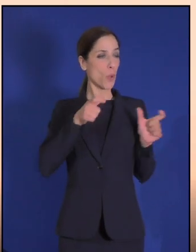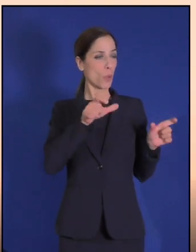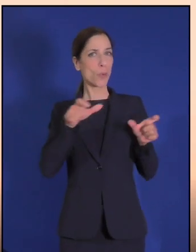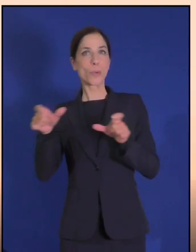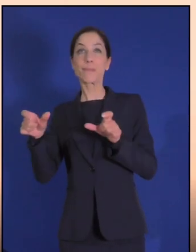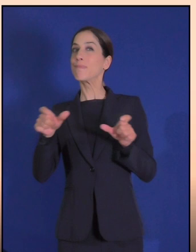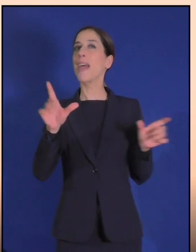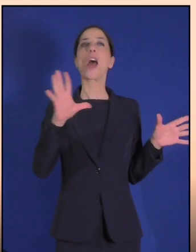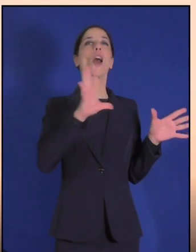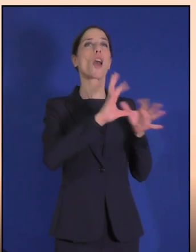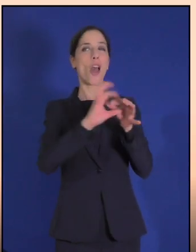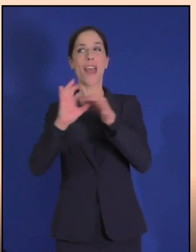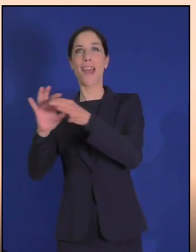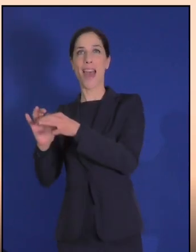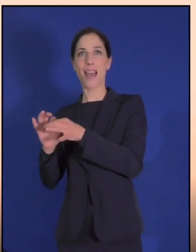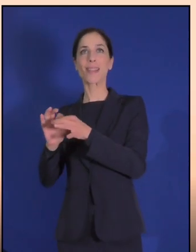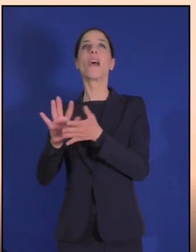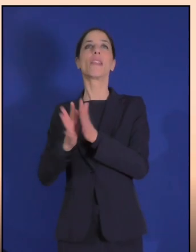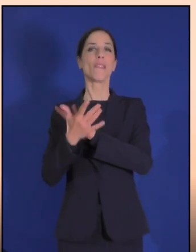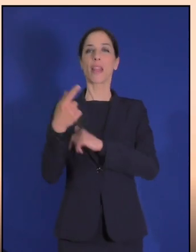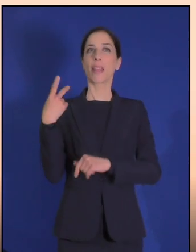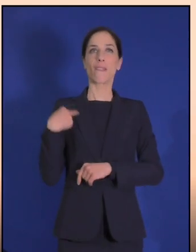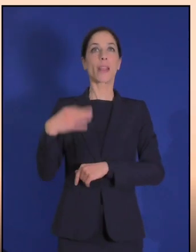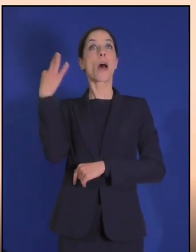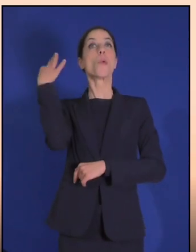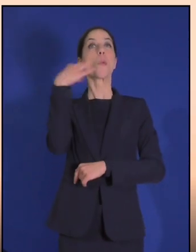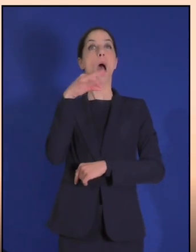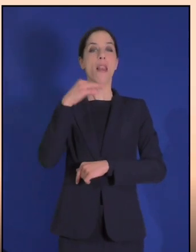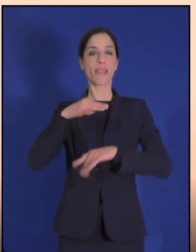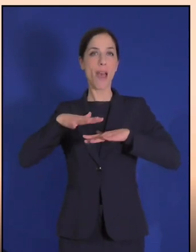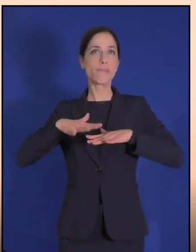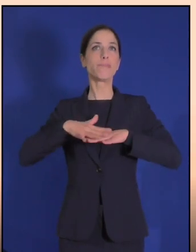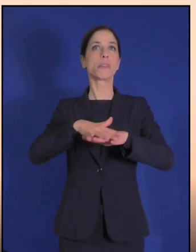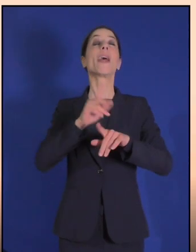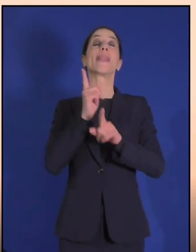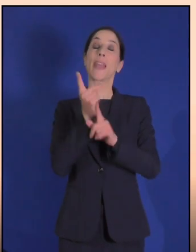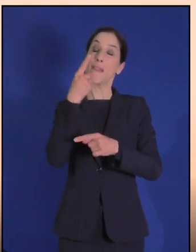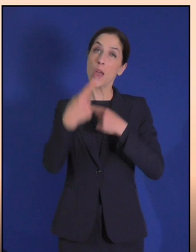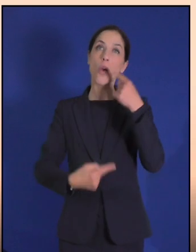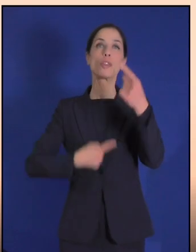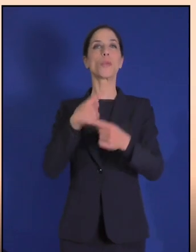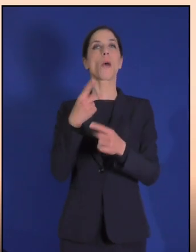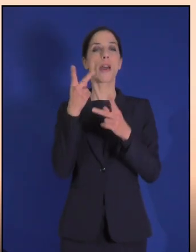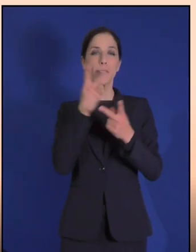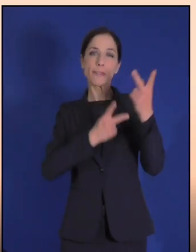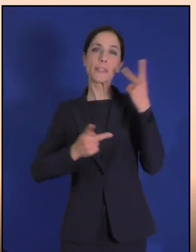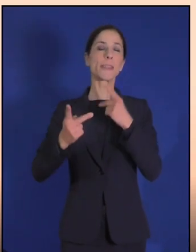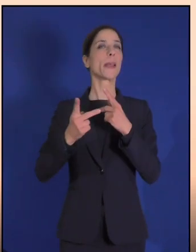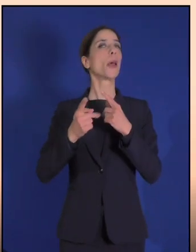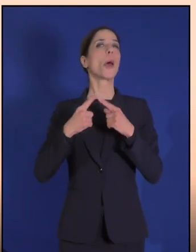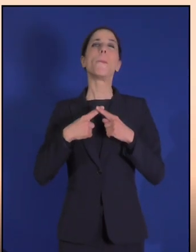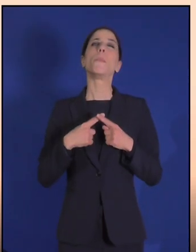intrecci in una qualità della vita che dobbiamo continuare a ricercare sempre di più